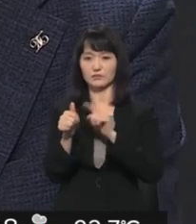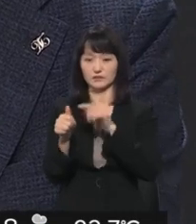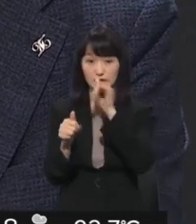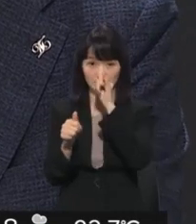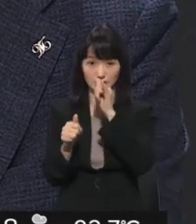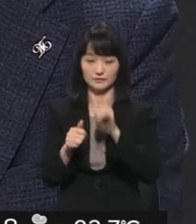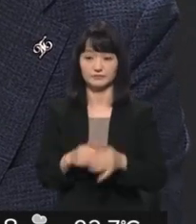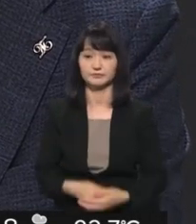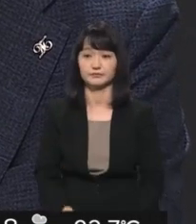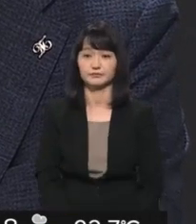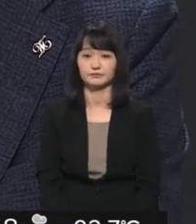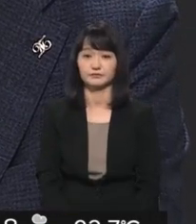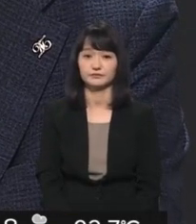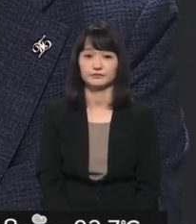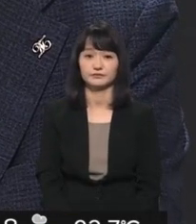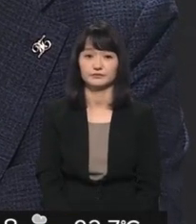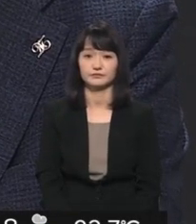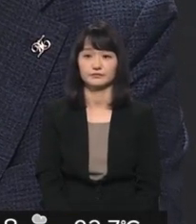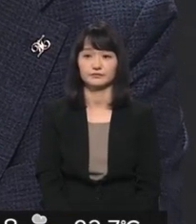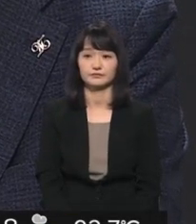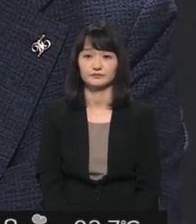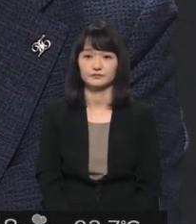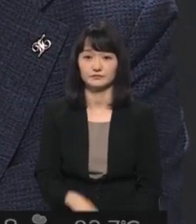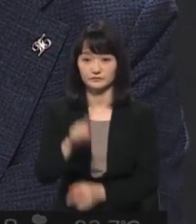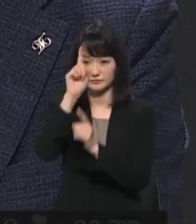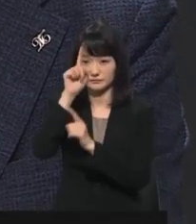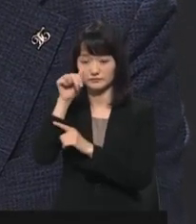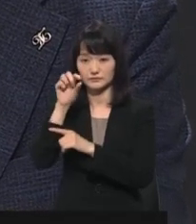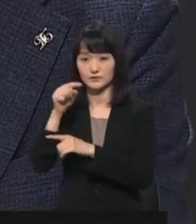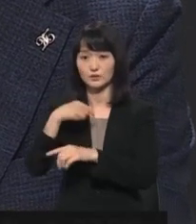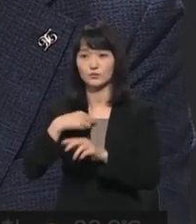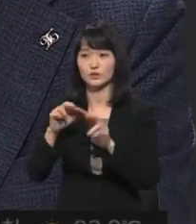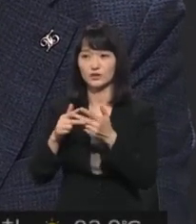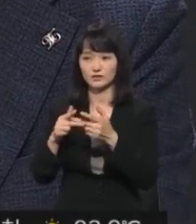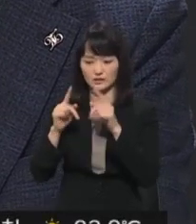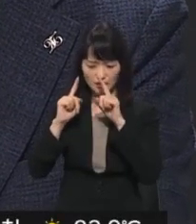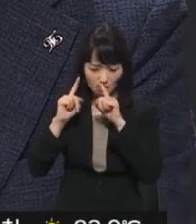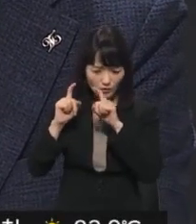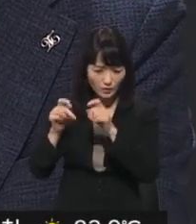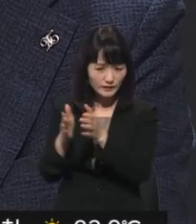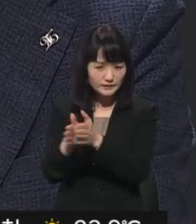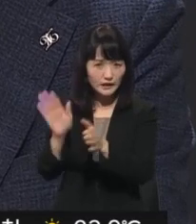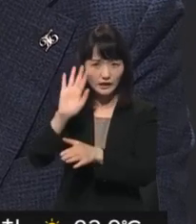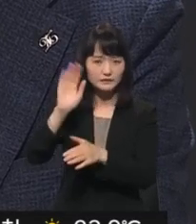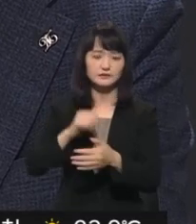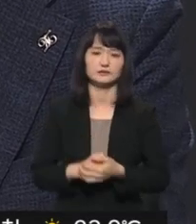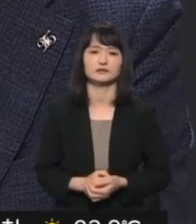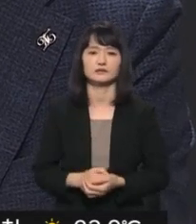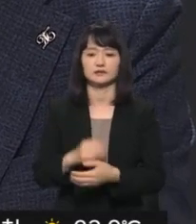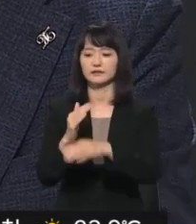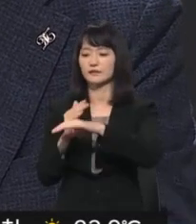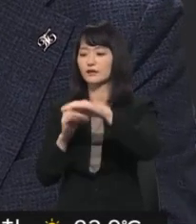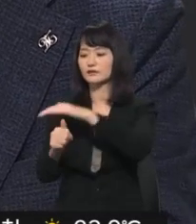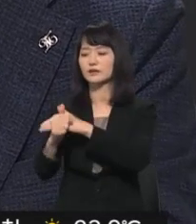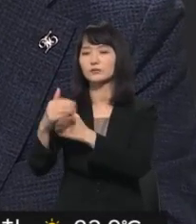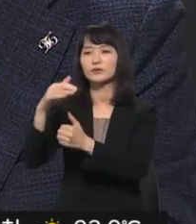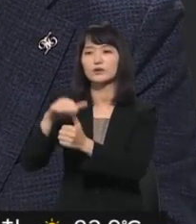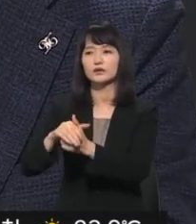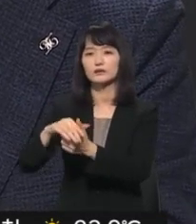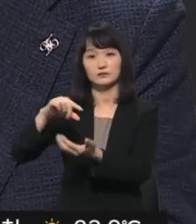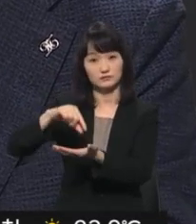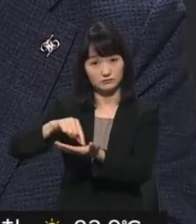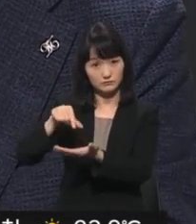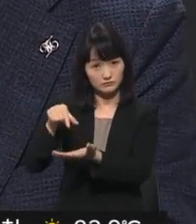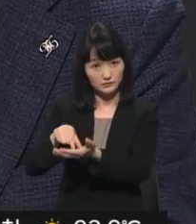본인의 그래서 의혹 에서부터 출발했다 고 보십니까 그런 문제를 넘어서서 향 대표 로써 많아 적절하게